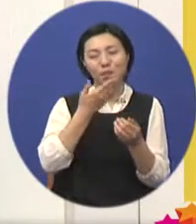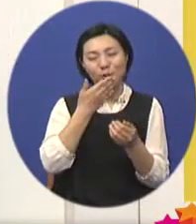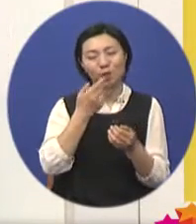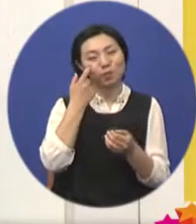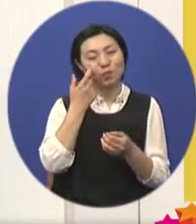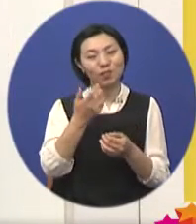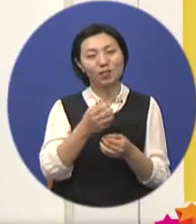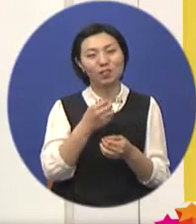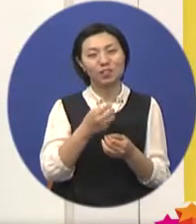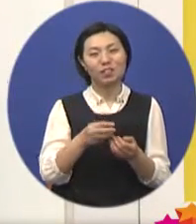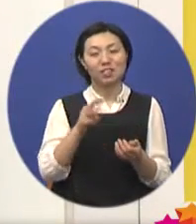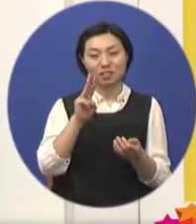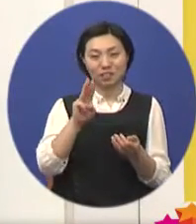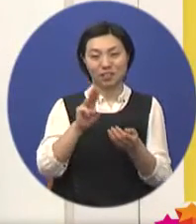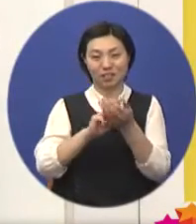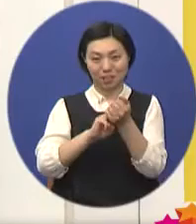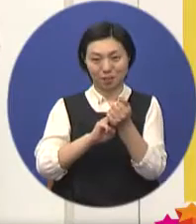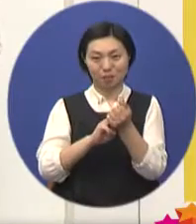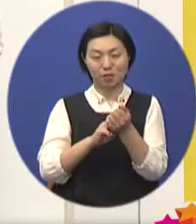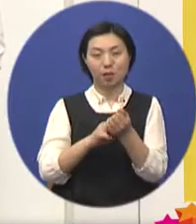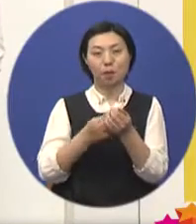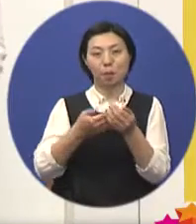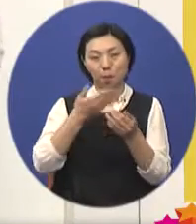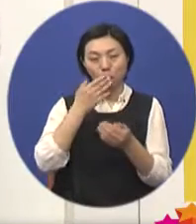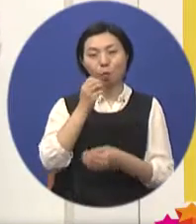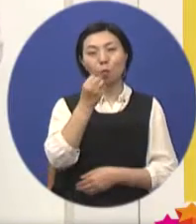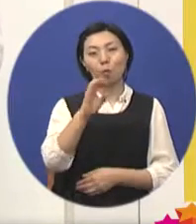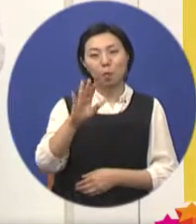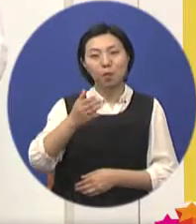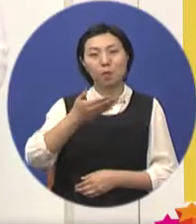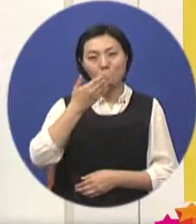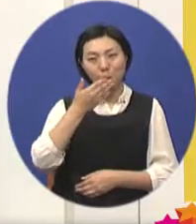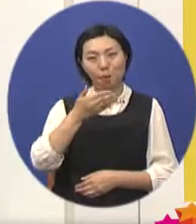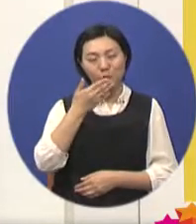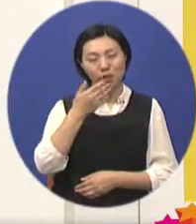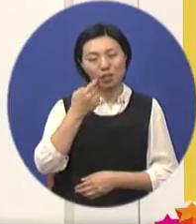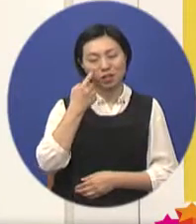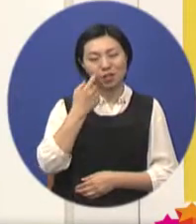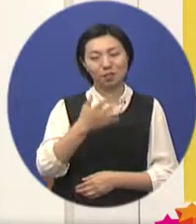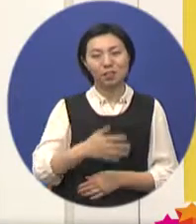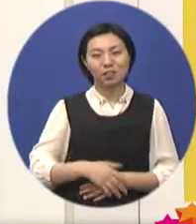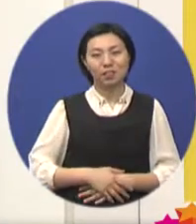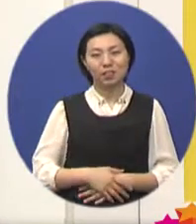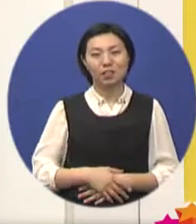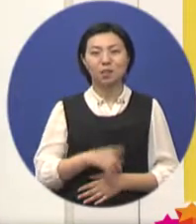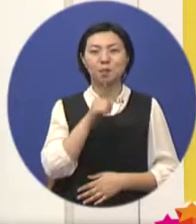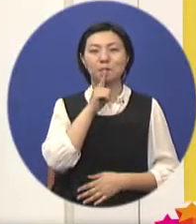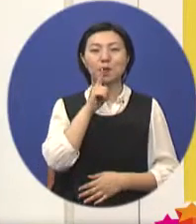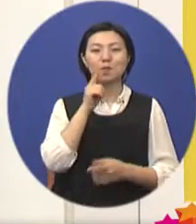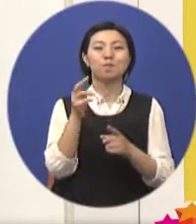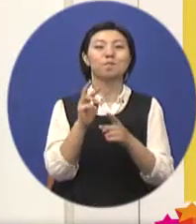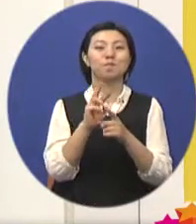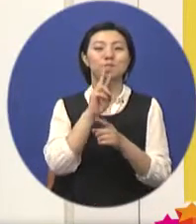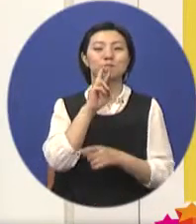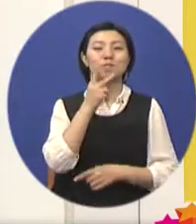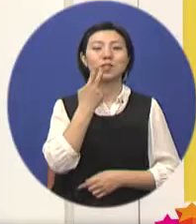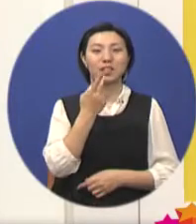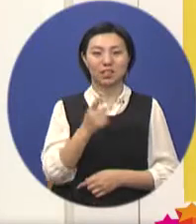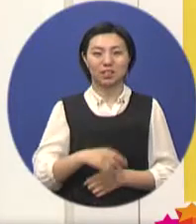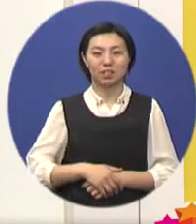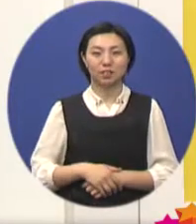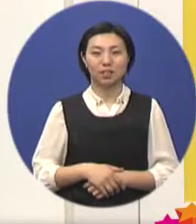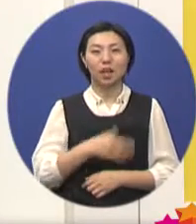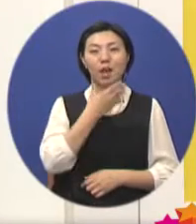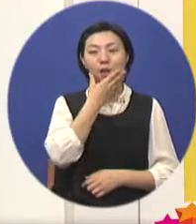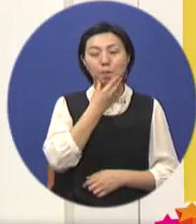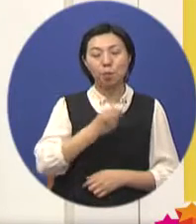네. 삼겹살 드시고 뭐 맥주 드시고 아니, 또 대방송 보시고. 멘트를 바꿨어요. 네. 네. 행복한